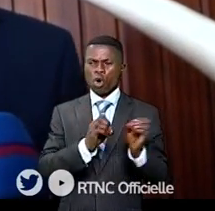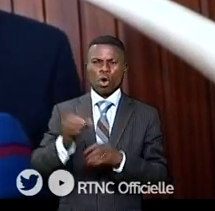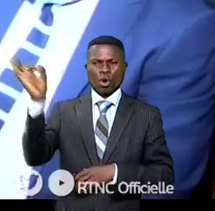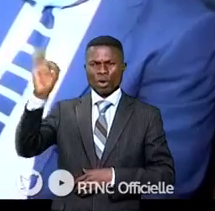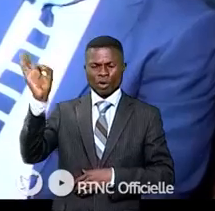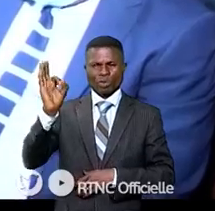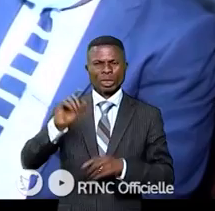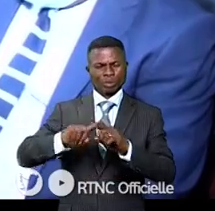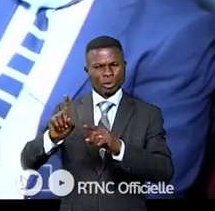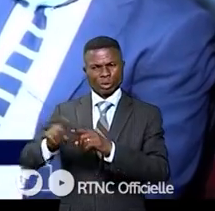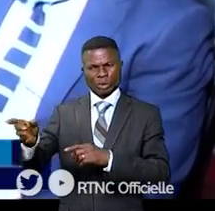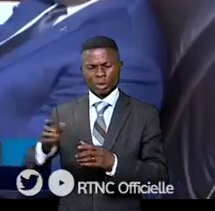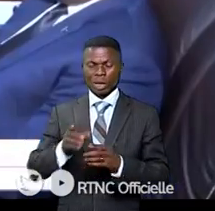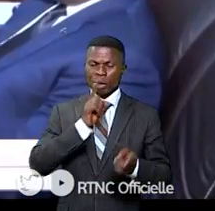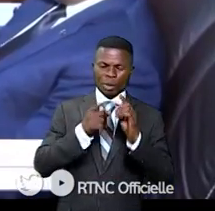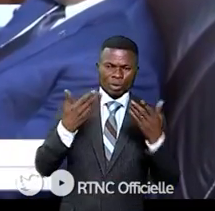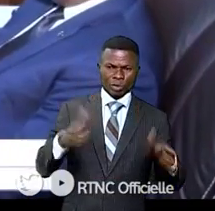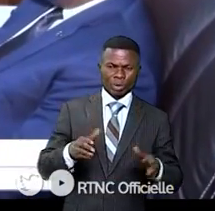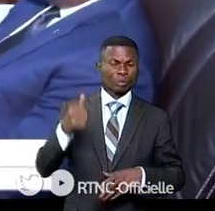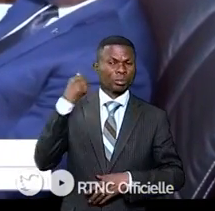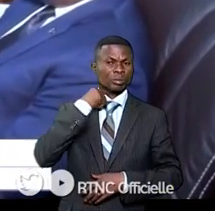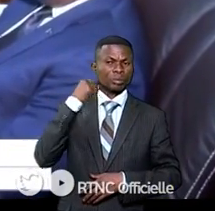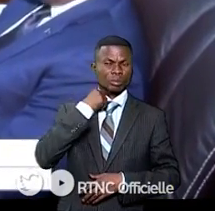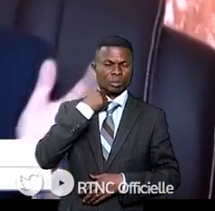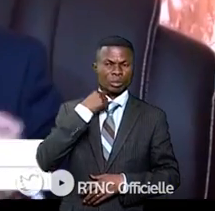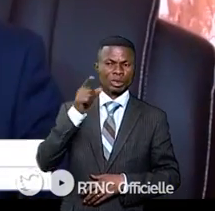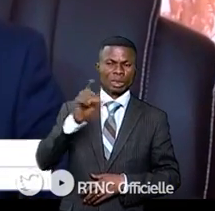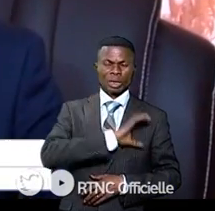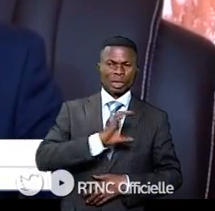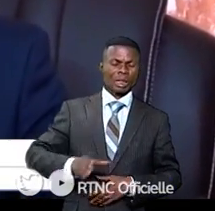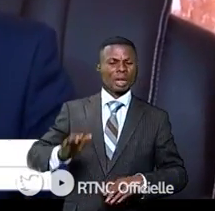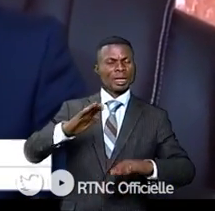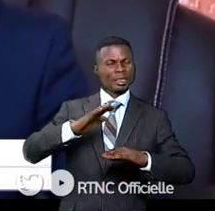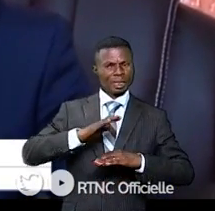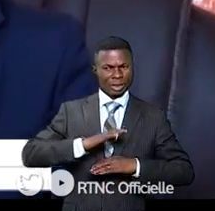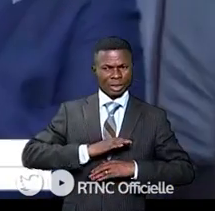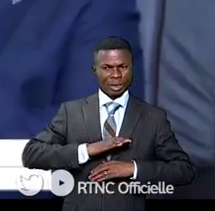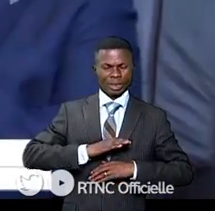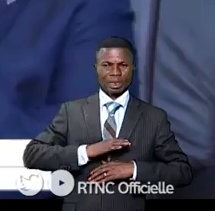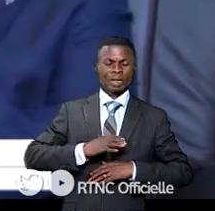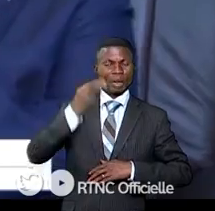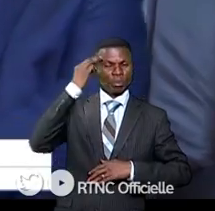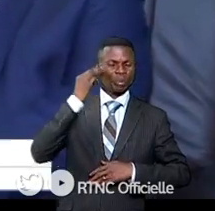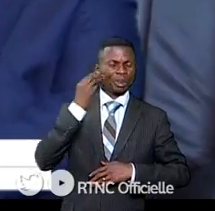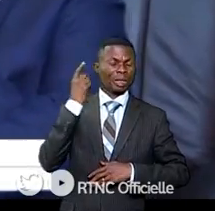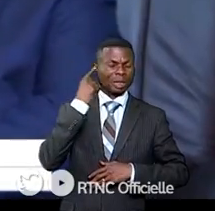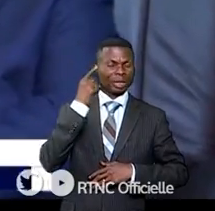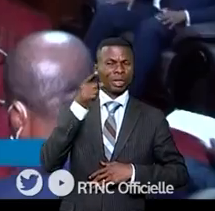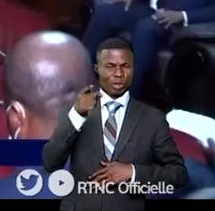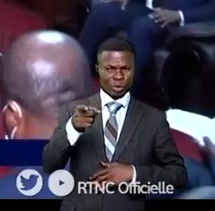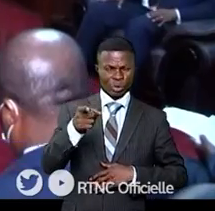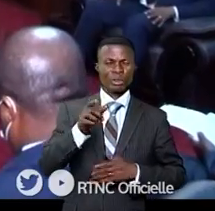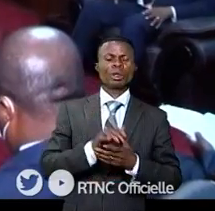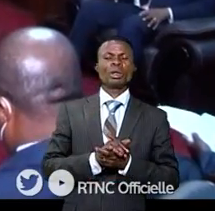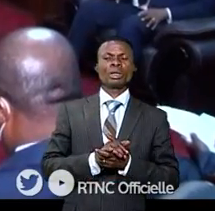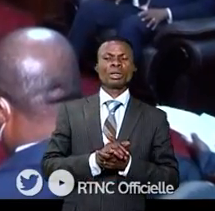etc. Après entretien, le docteur Christian Rux s'est dit satisfait de l'attention particulière lui accordée par le